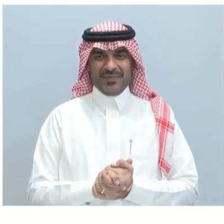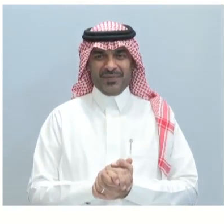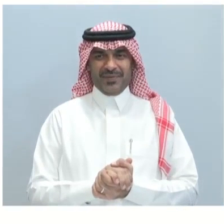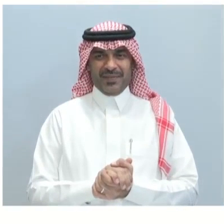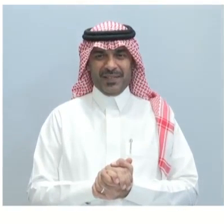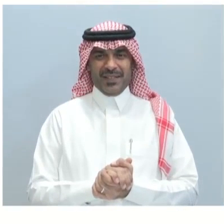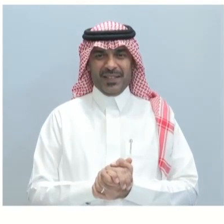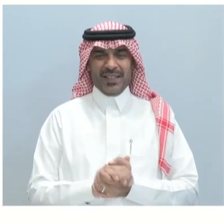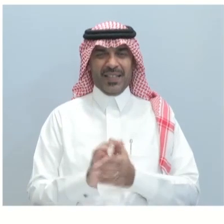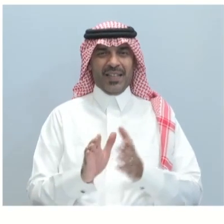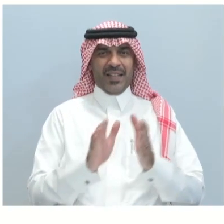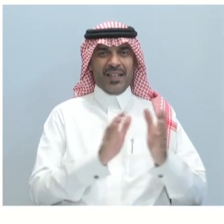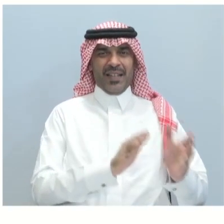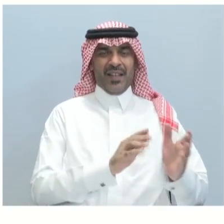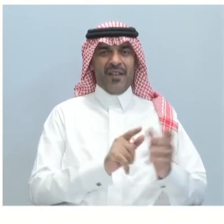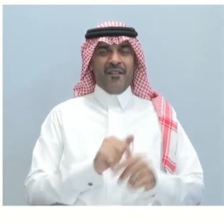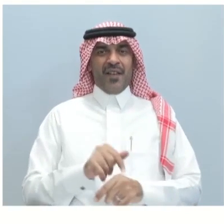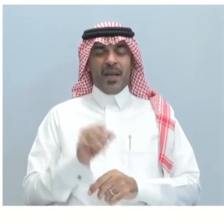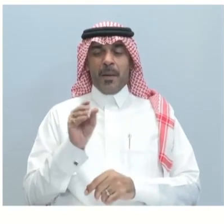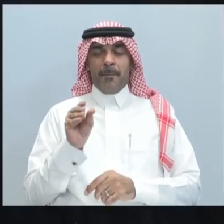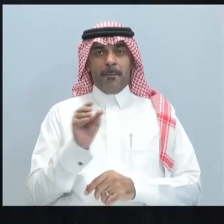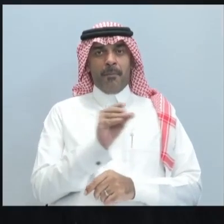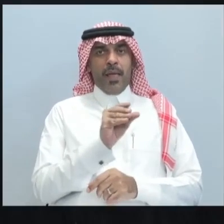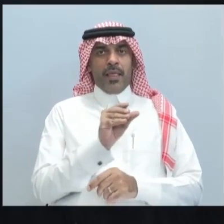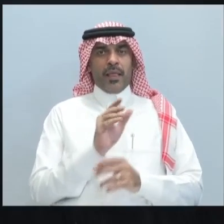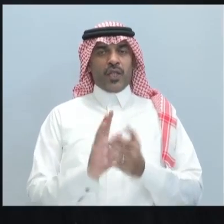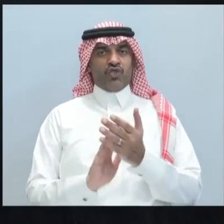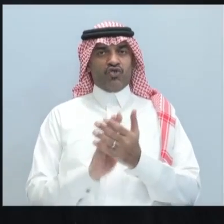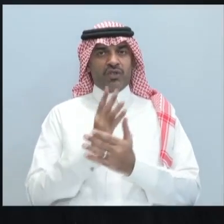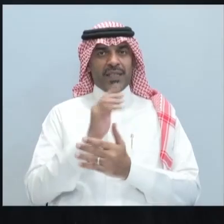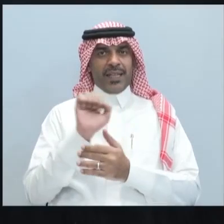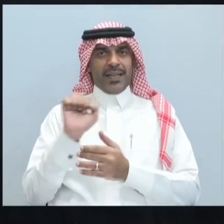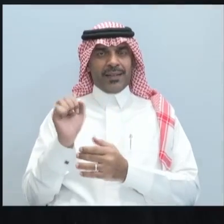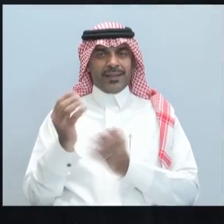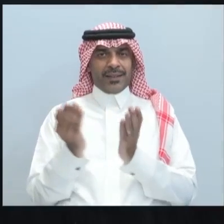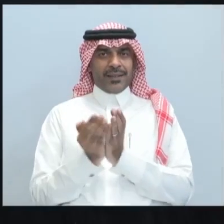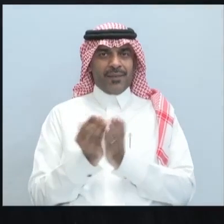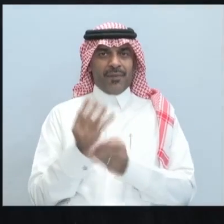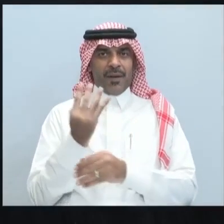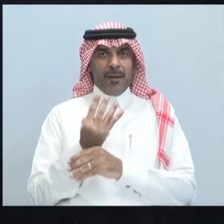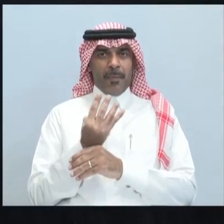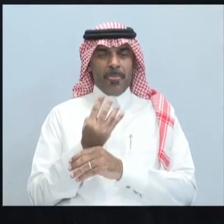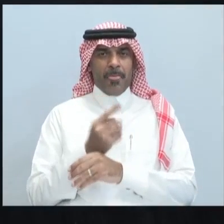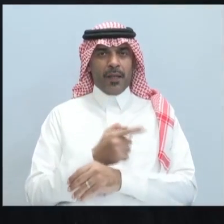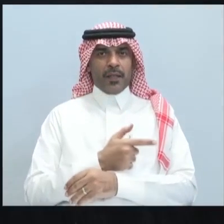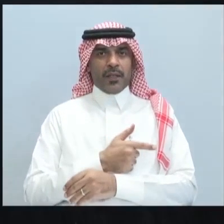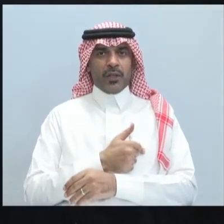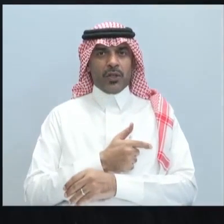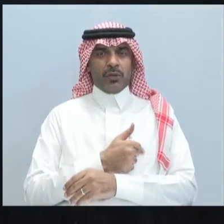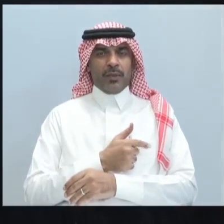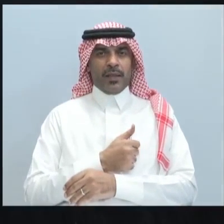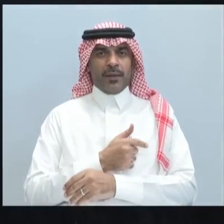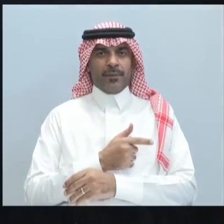لدينا ماده جديده باذن الله من مواد الصف الرابع الابتدائي الا وهي ماده